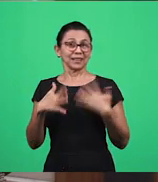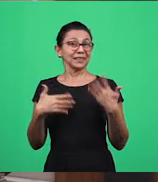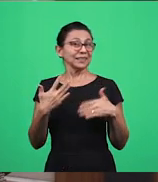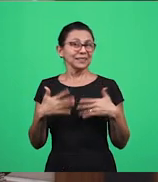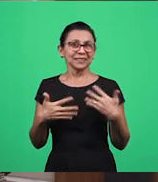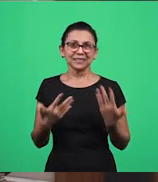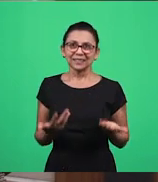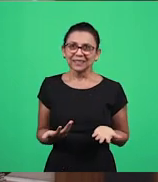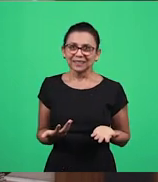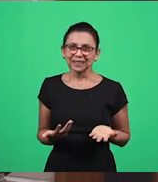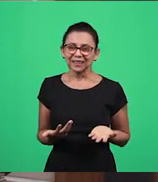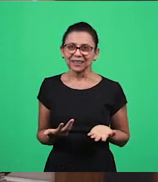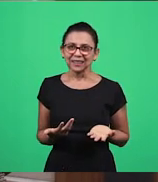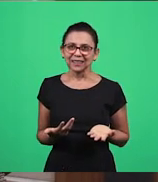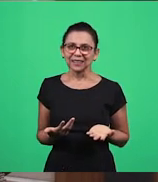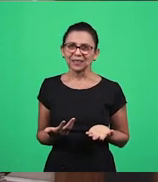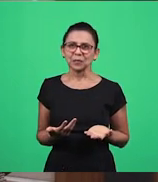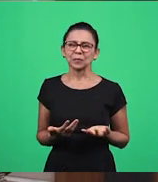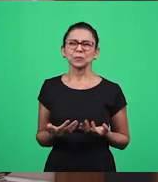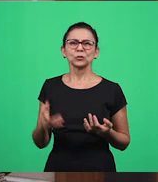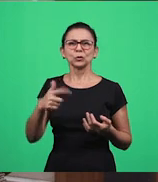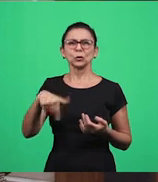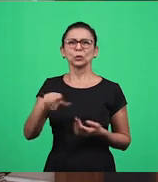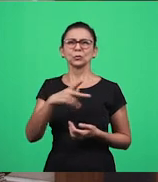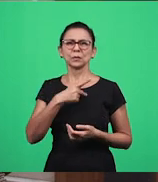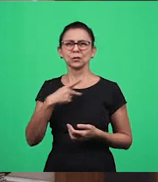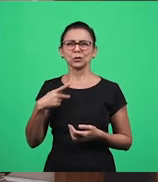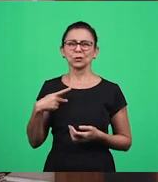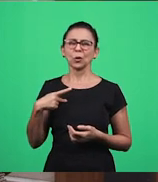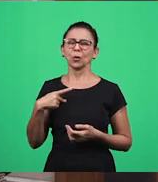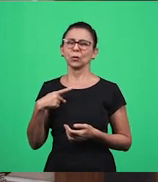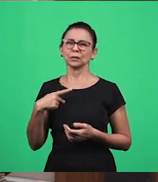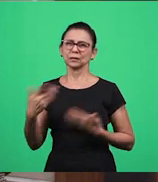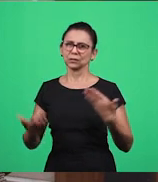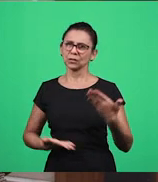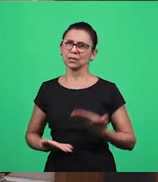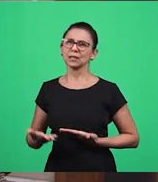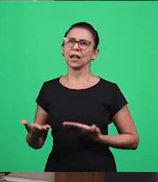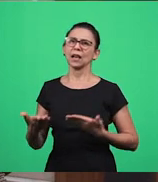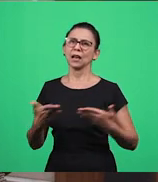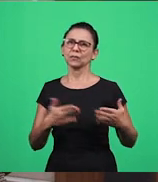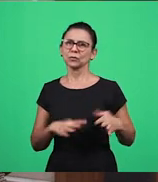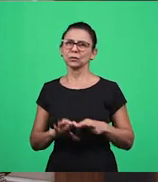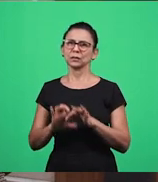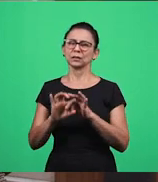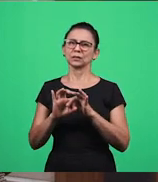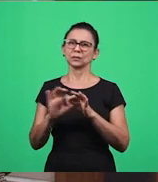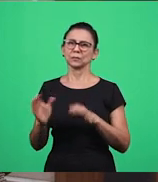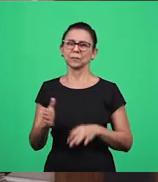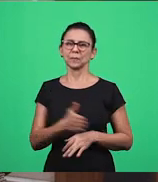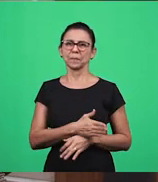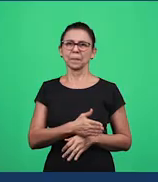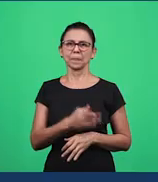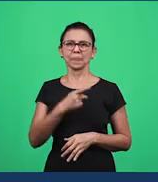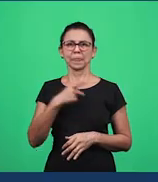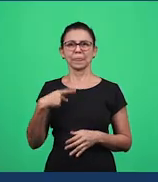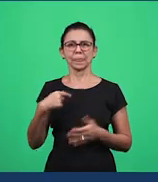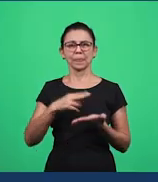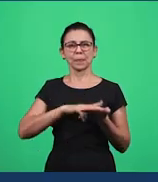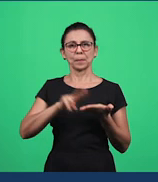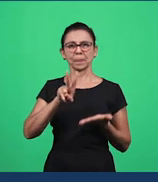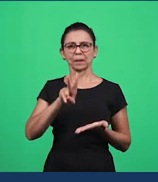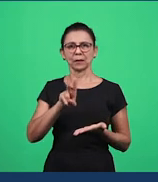церквей, которые приносят нам много радости, а также для церквей и для